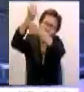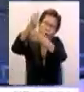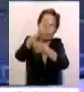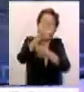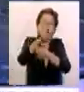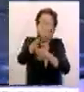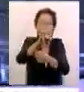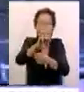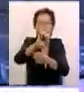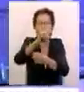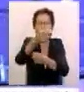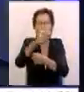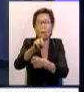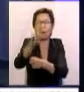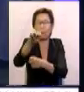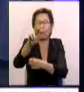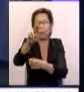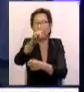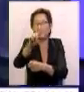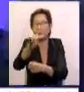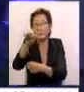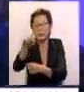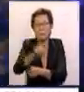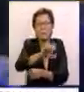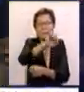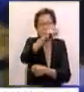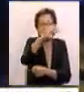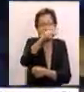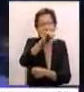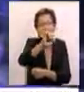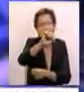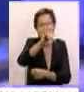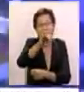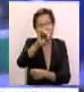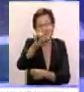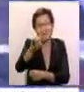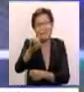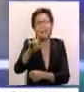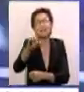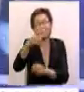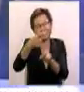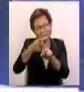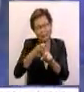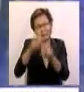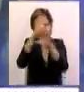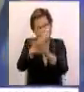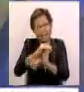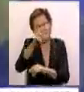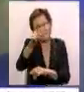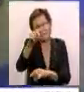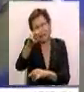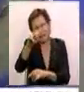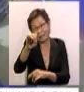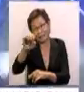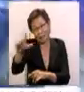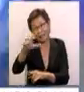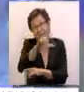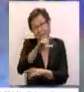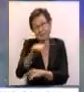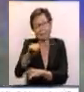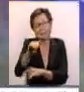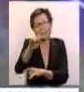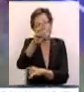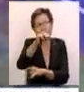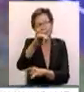Nur Muhammad Muzaid dan Syahid Afi Jamin dari Sarawak, Dayang Irsyad Dania Iradil dan